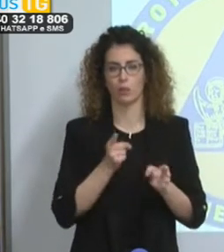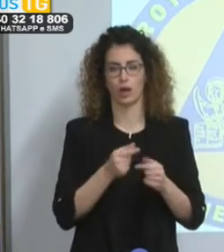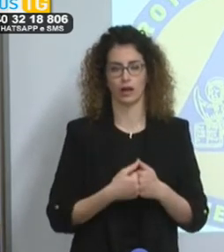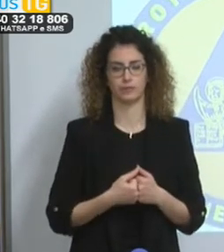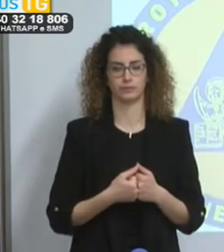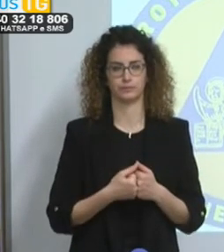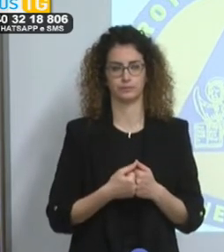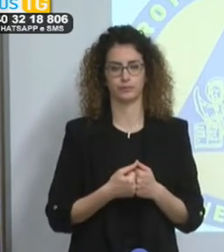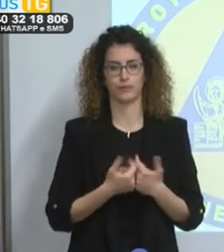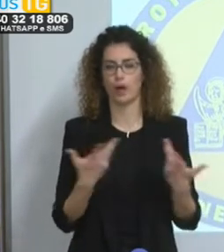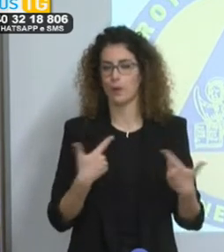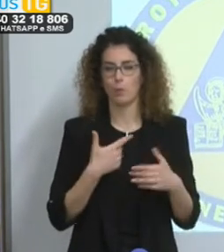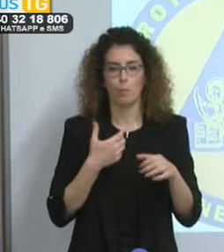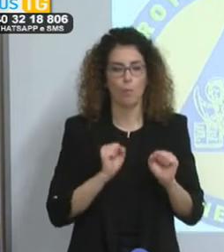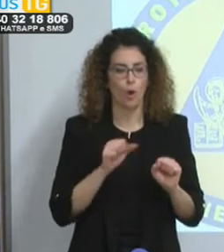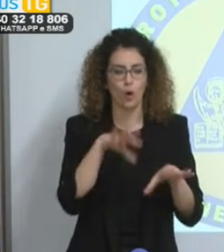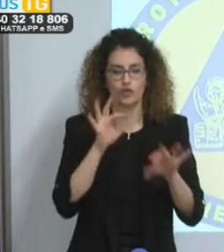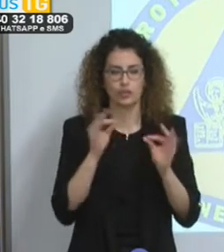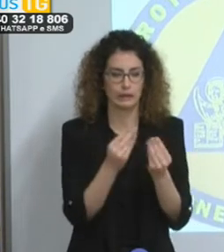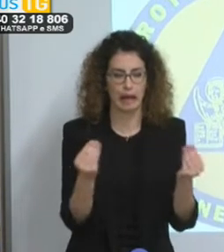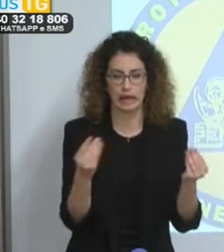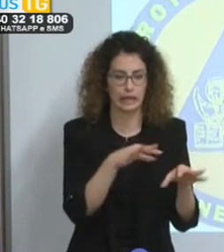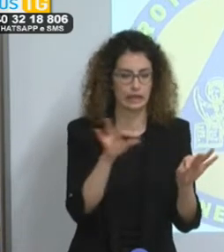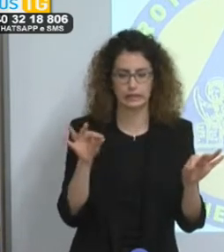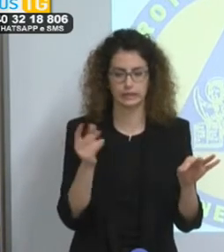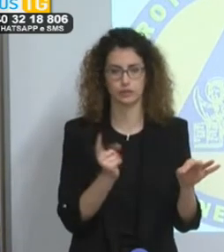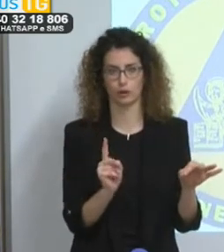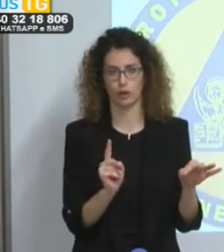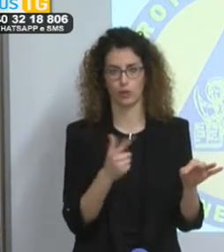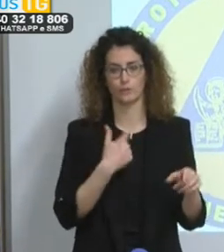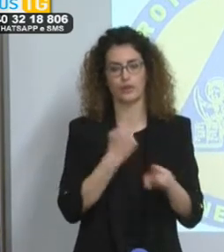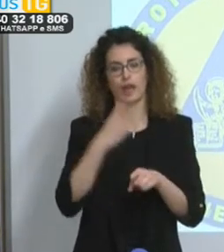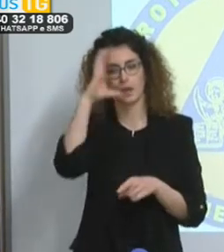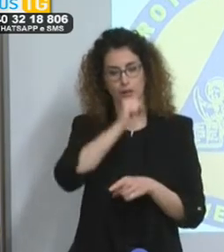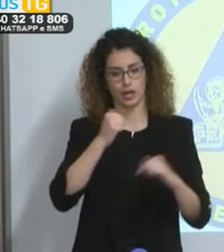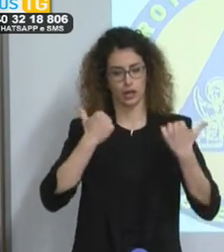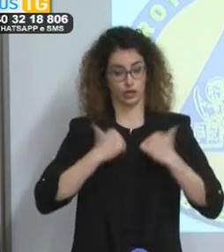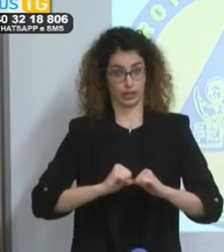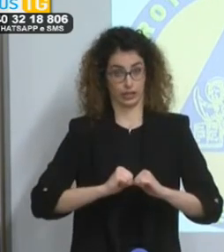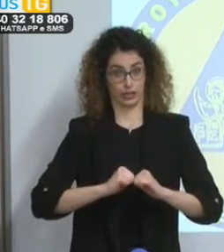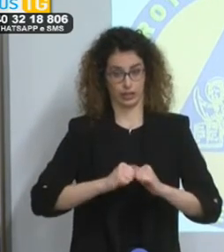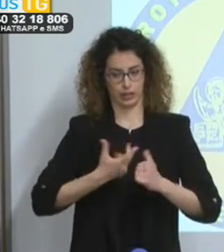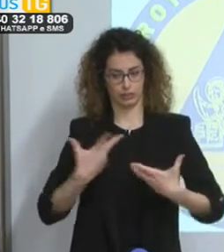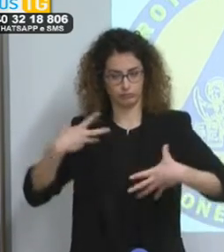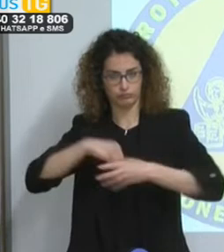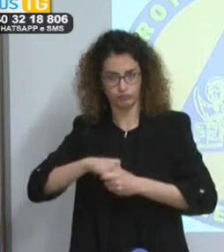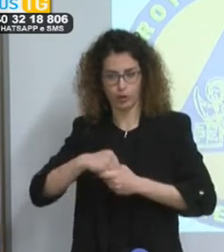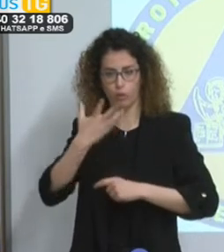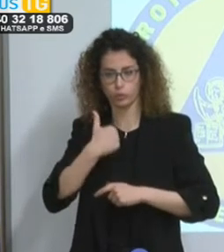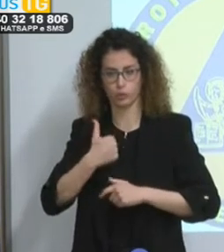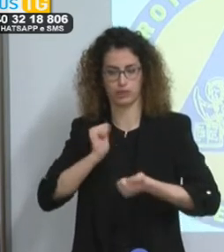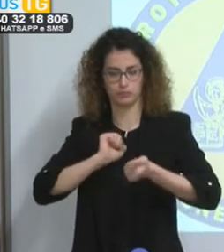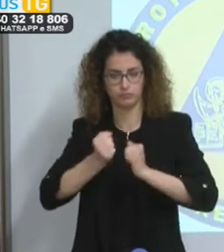non è che ci aspettano molte scelte. Dobbiamo capire se con i cittadini, come cittadini vogliamo fare questa battaglia e avviare una fase